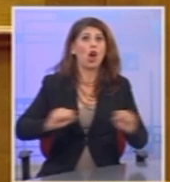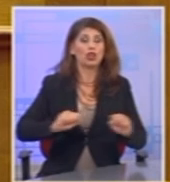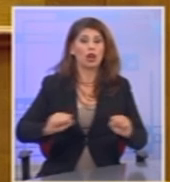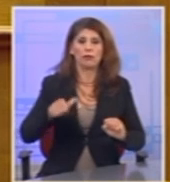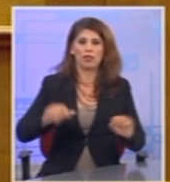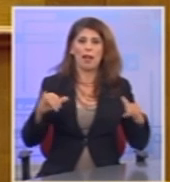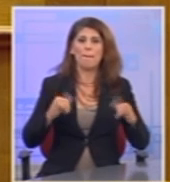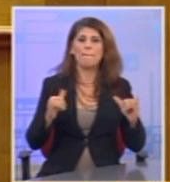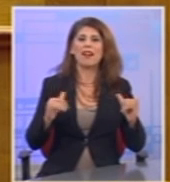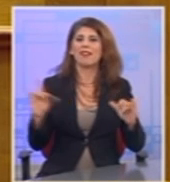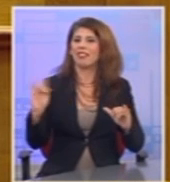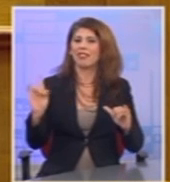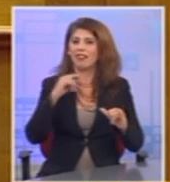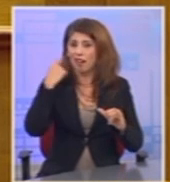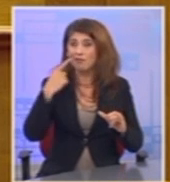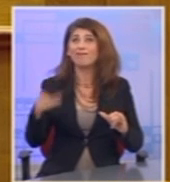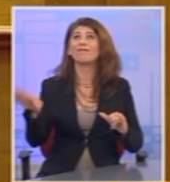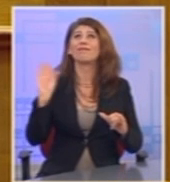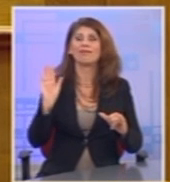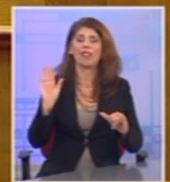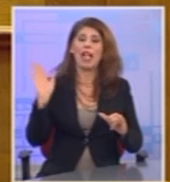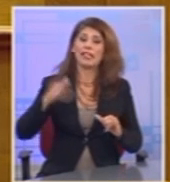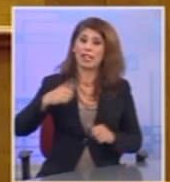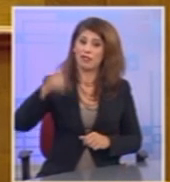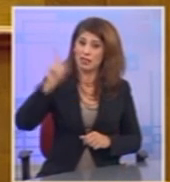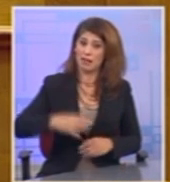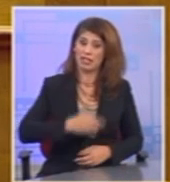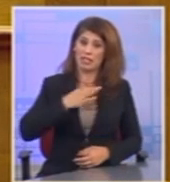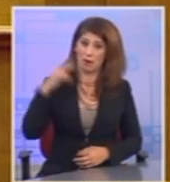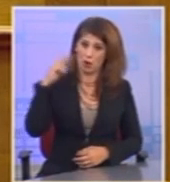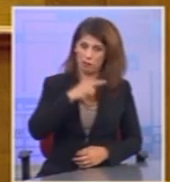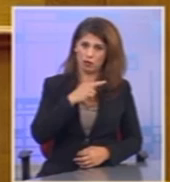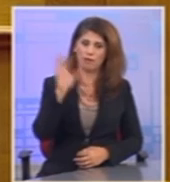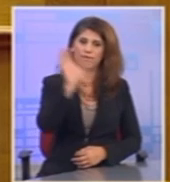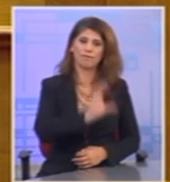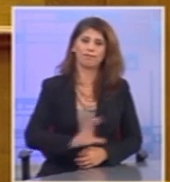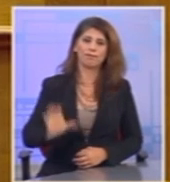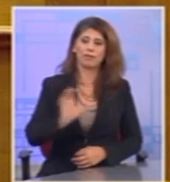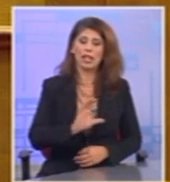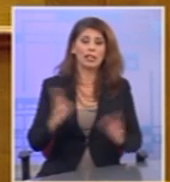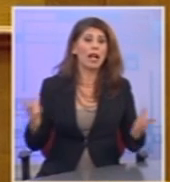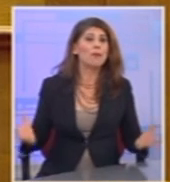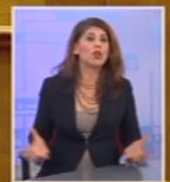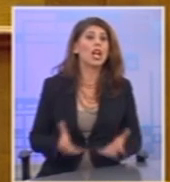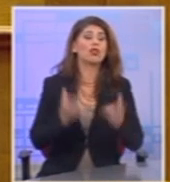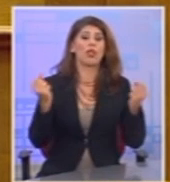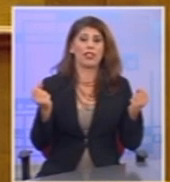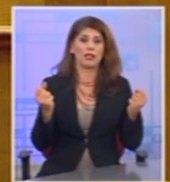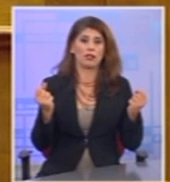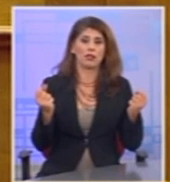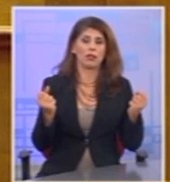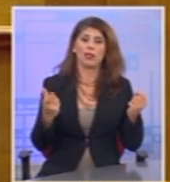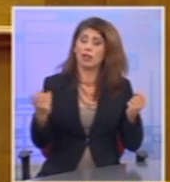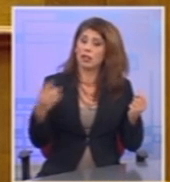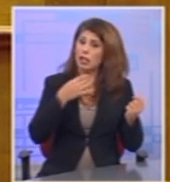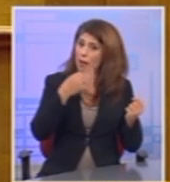χαμόγελα. Τις τελευταίες μέρες, κύριε Πρωθυπουργέ, ψάχνετε σανίδα σωτηρίας και